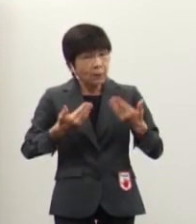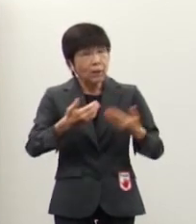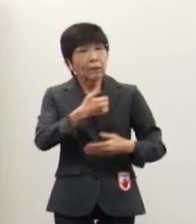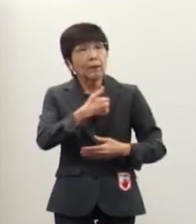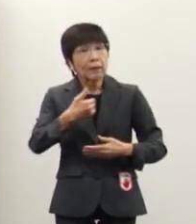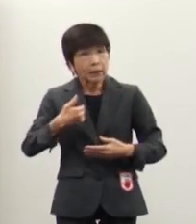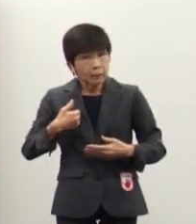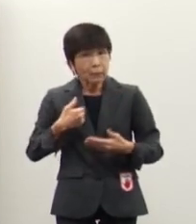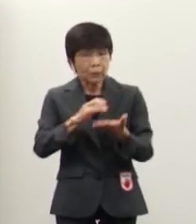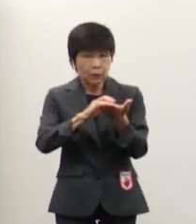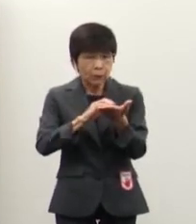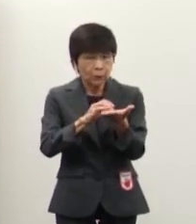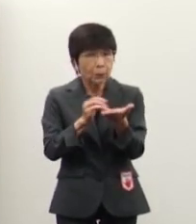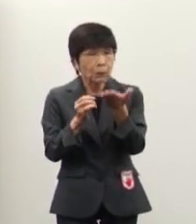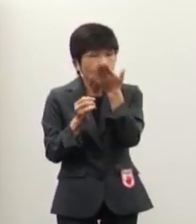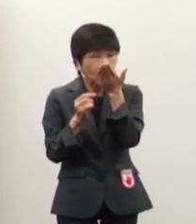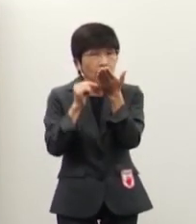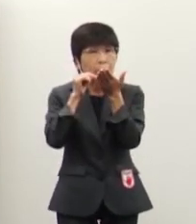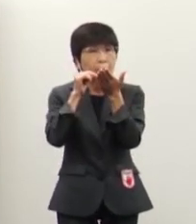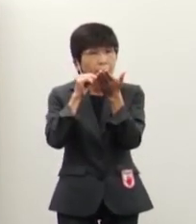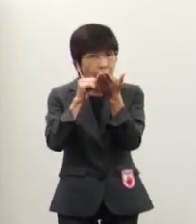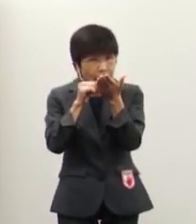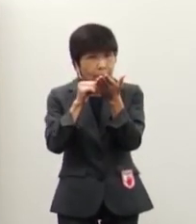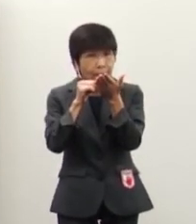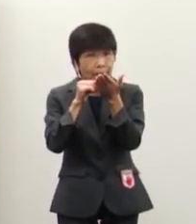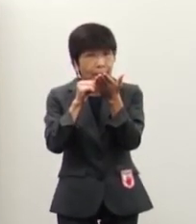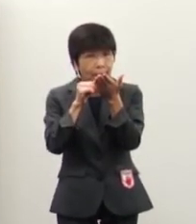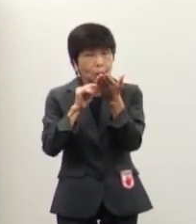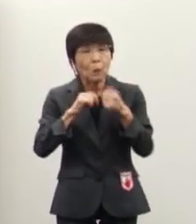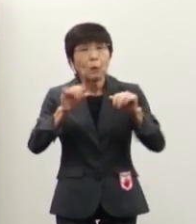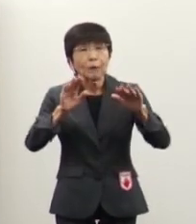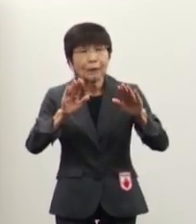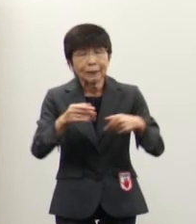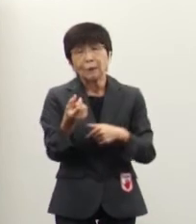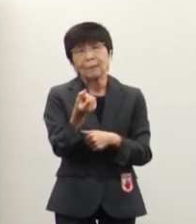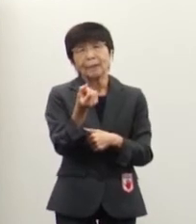投与の実績、これが少ないということが判明いたしました。